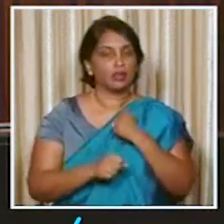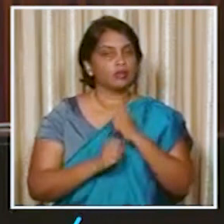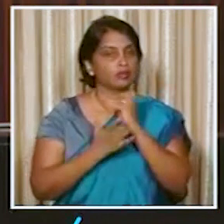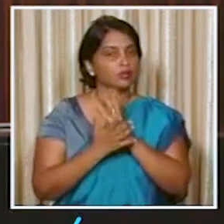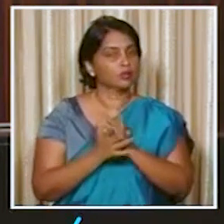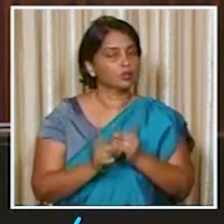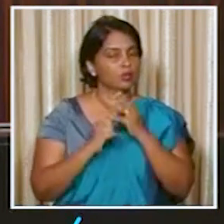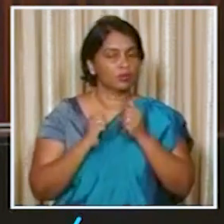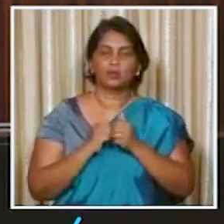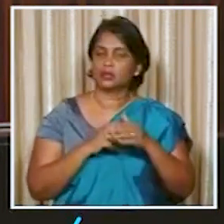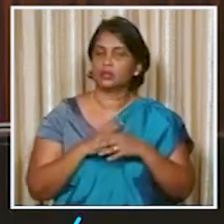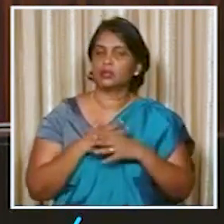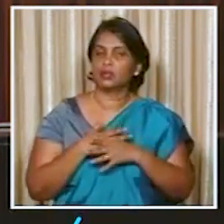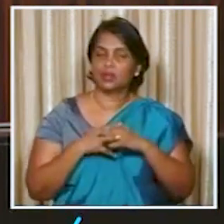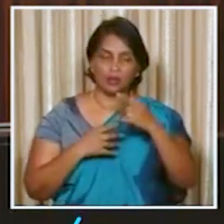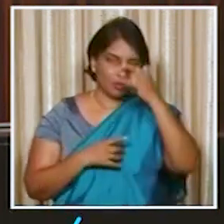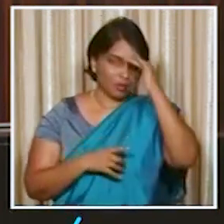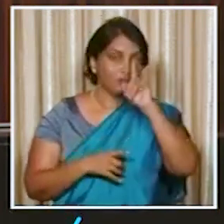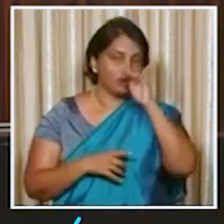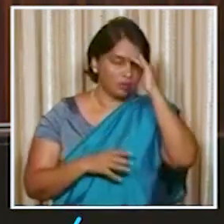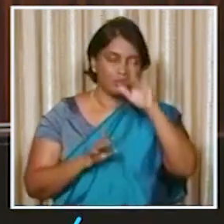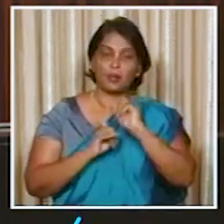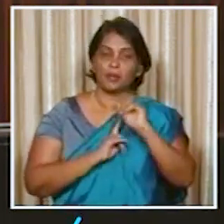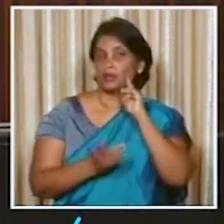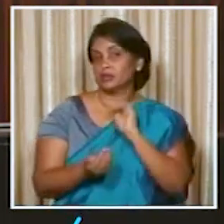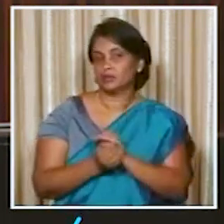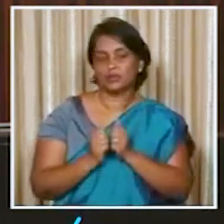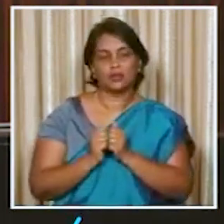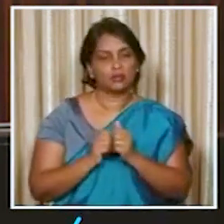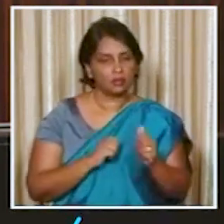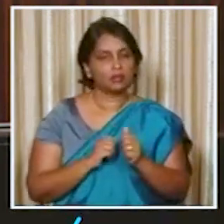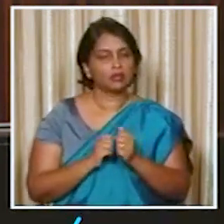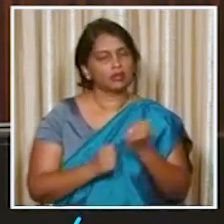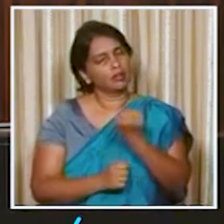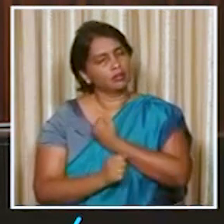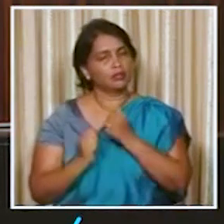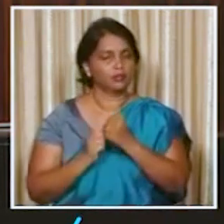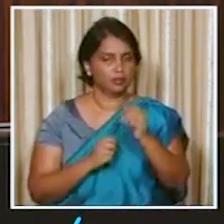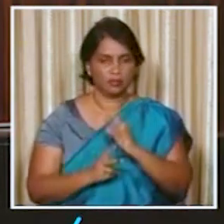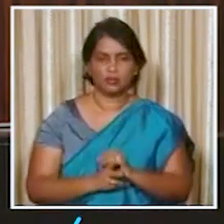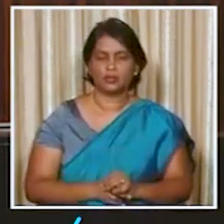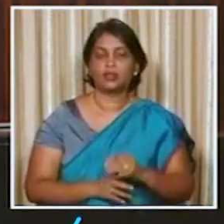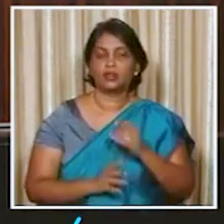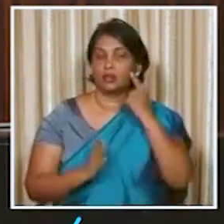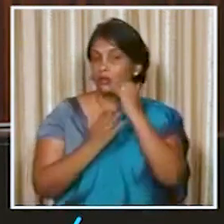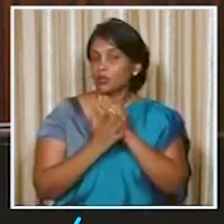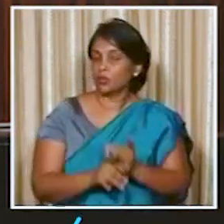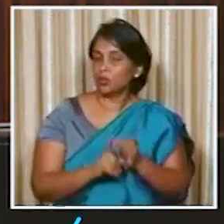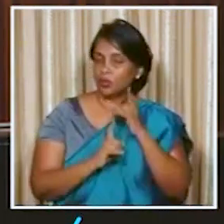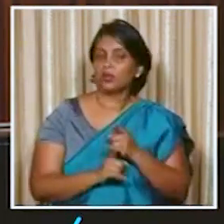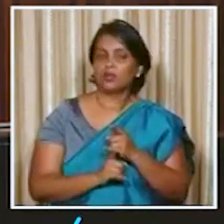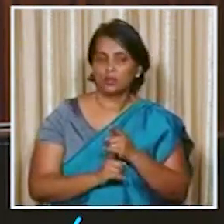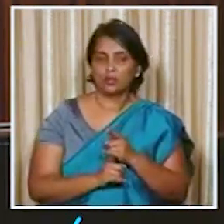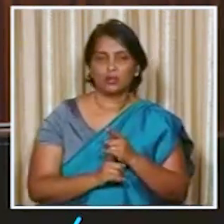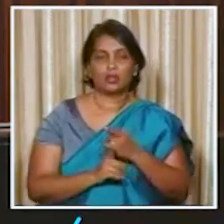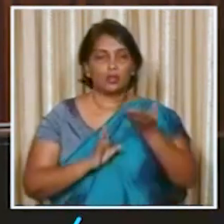ව්‍යවස්ථාව අනුගමනය කරමින් කතානායකවරයා ලෙස අපේ පාර්ලිමේන්තුව ආරක්ෂා කර ගැනීමට දිවි හිමියෙන් කැප වූයේමි කරුණු එසේ තිබියදී